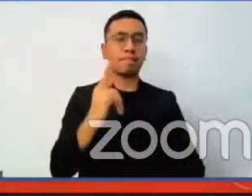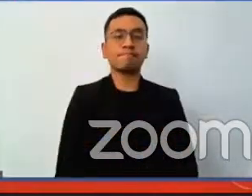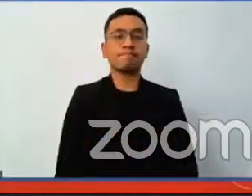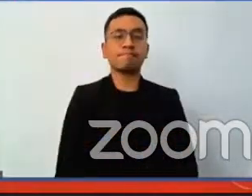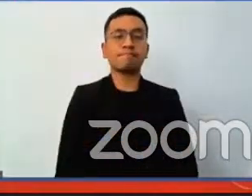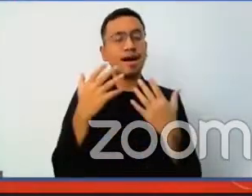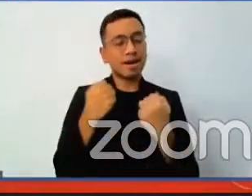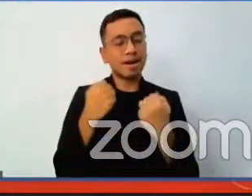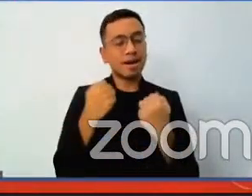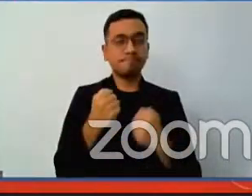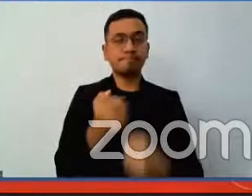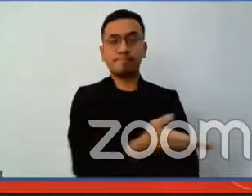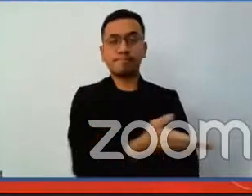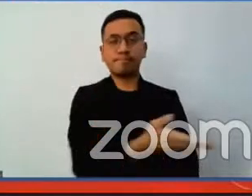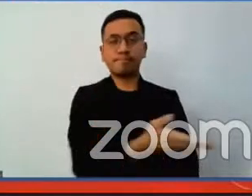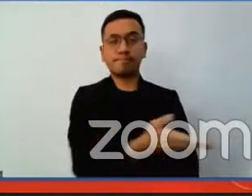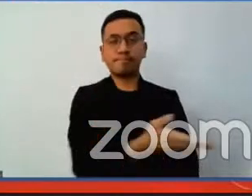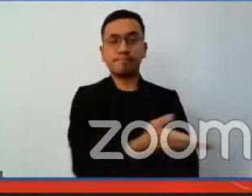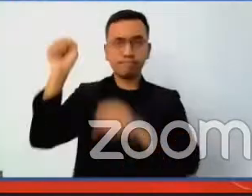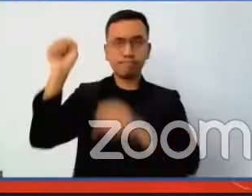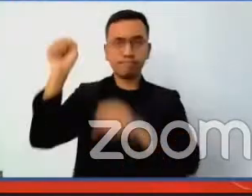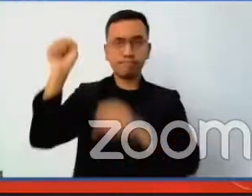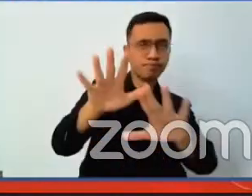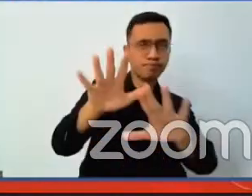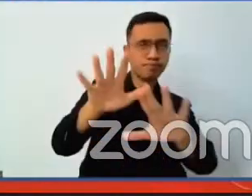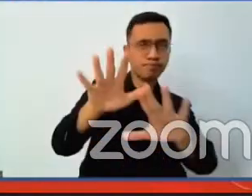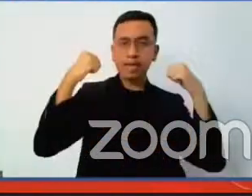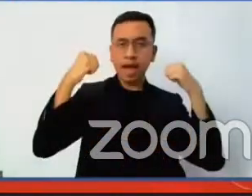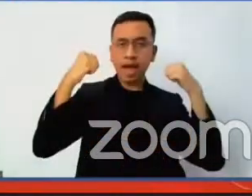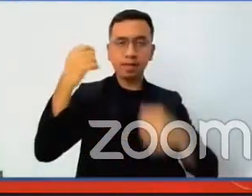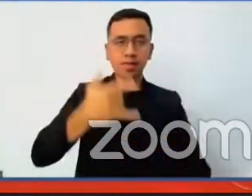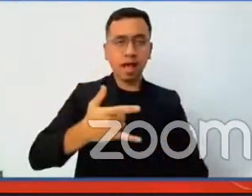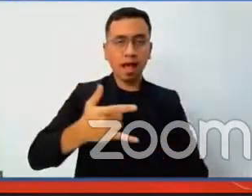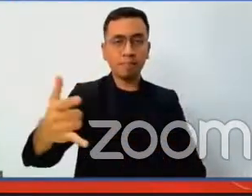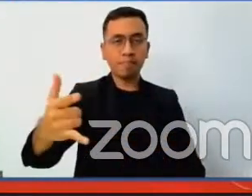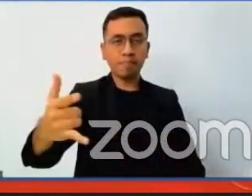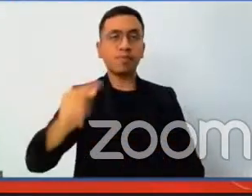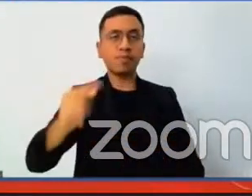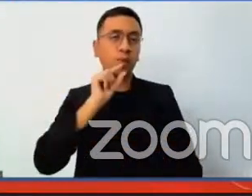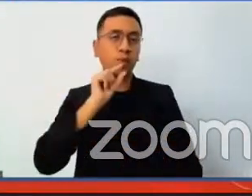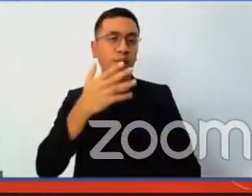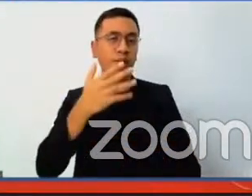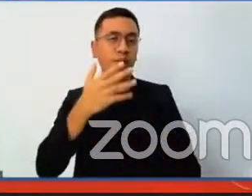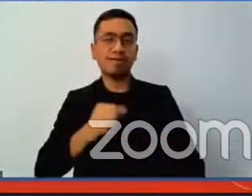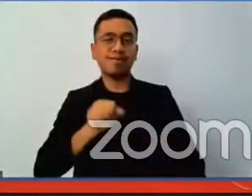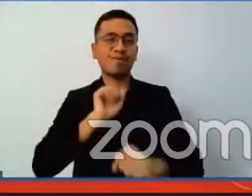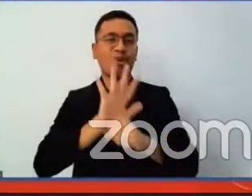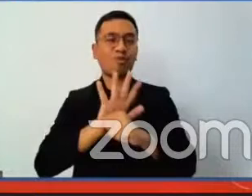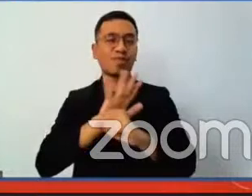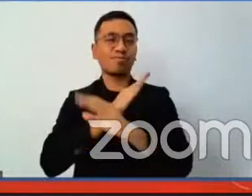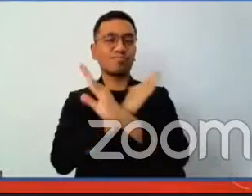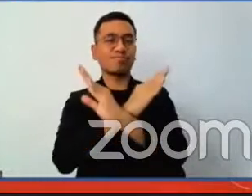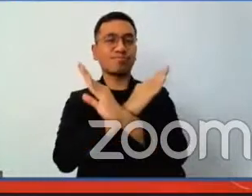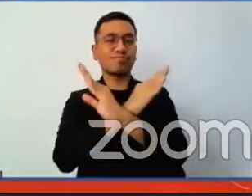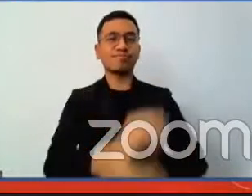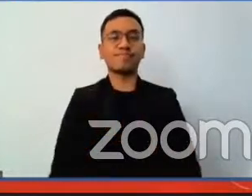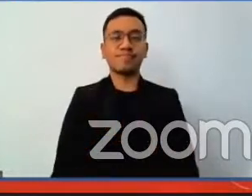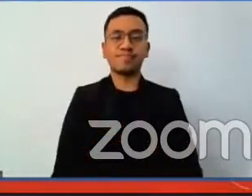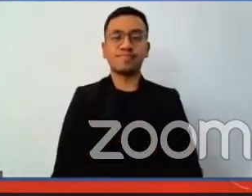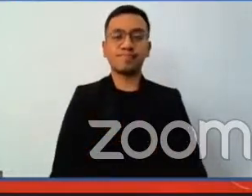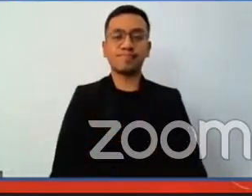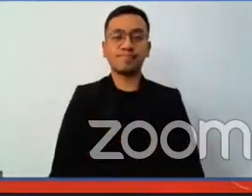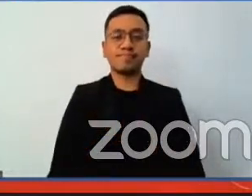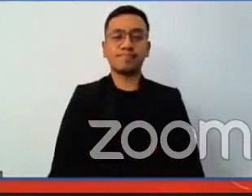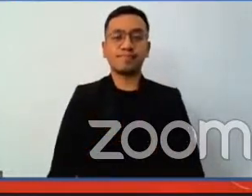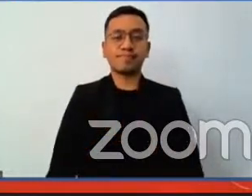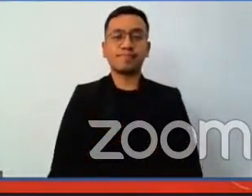dilimpahi dengan kesehatan dan damai sejahtera dalam upaya kita melawan pandemi COVID-19. Menjadi kebanggaan